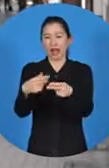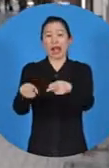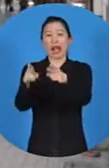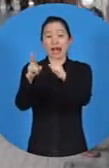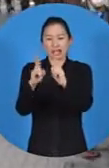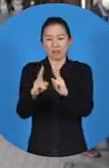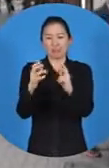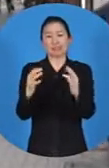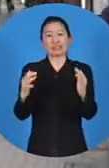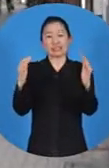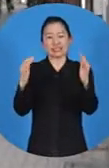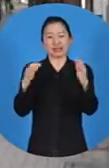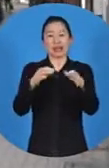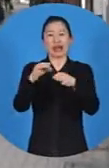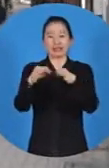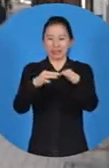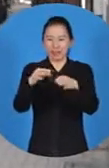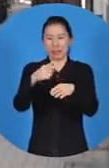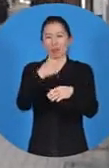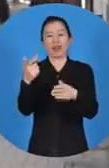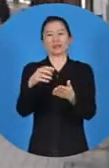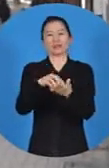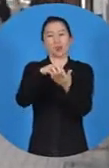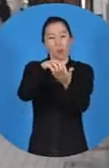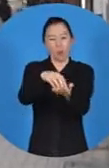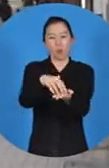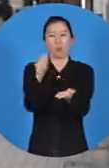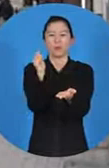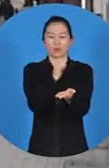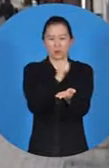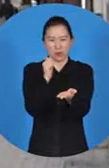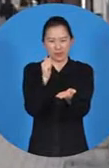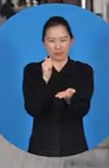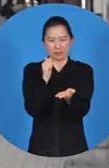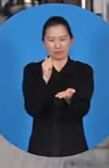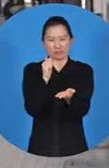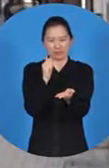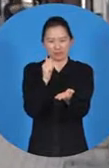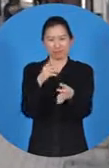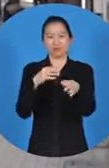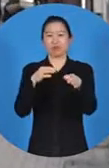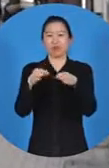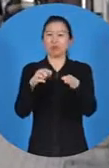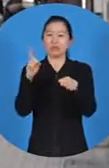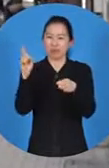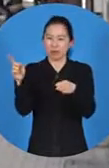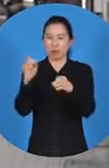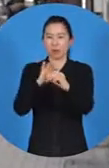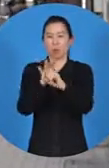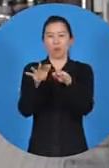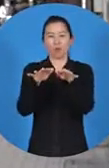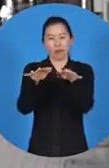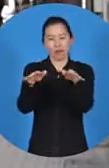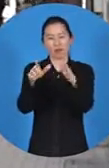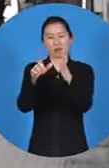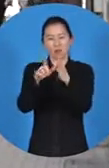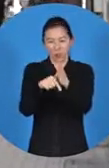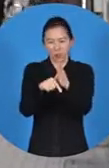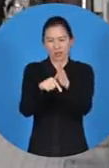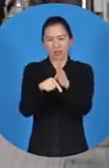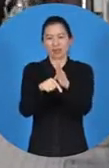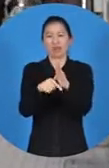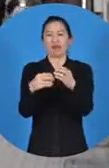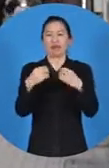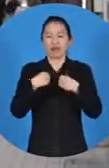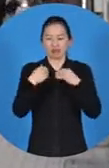自のサービスで評価される第6回板橋にぎわい店舗大賞受賞店をご紹介します。新型コロ